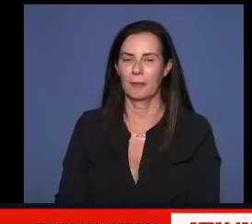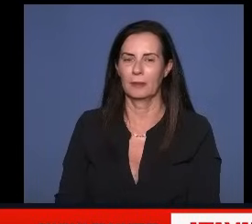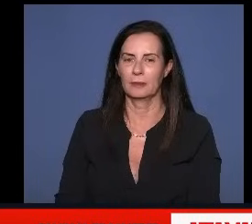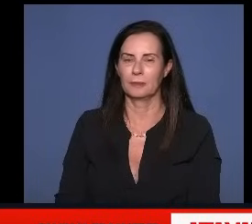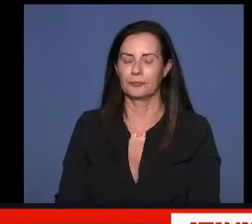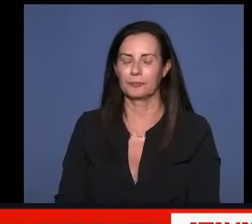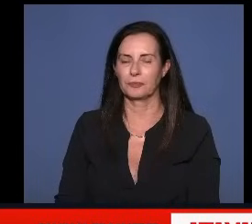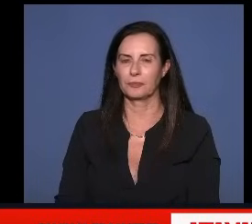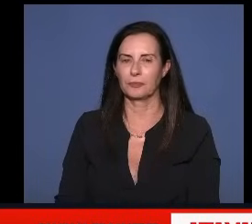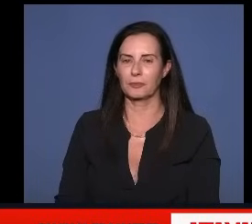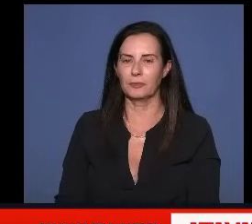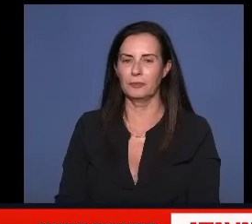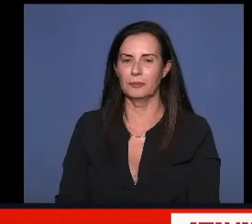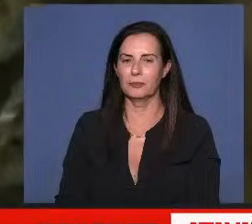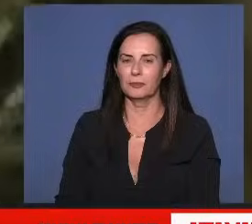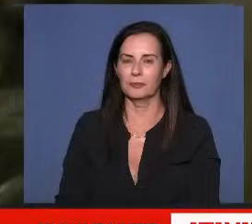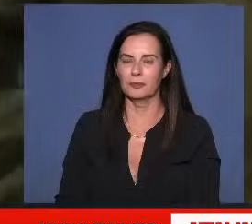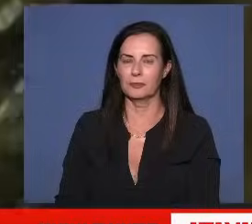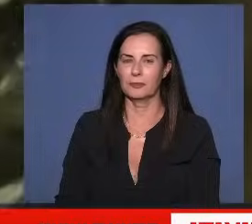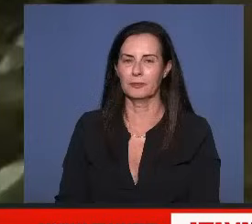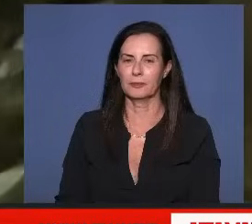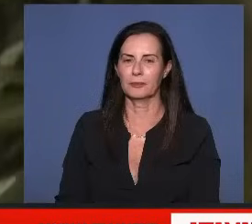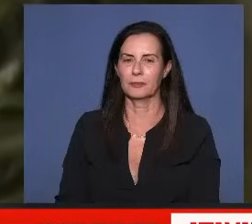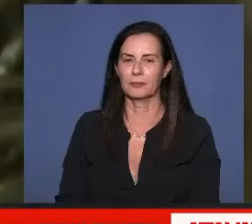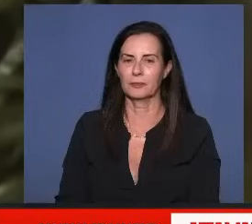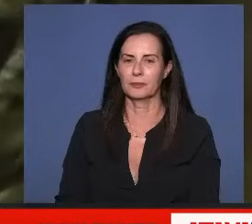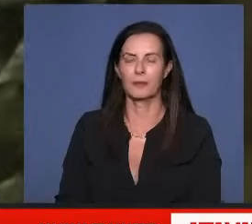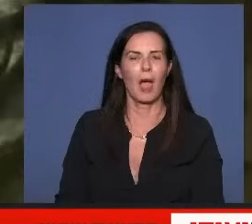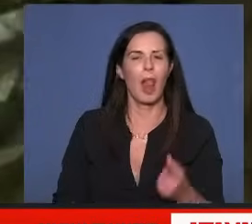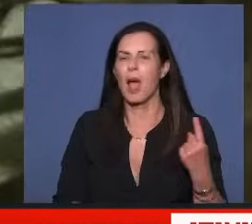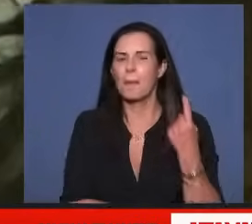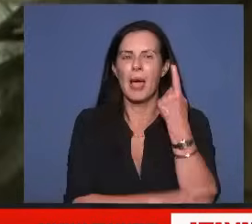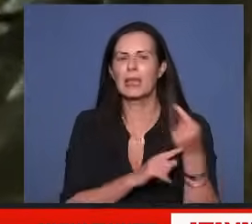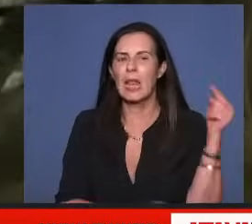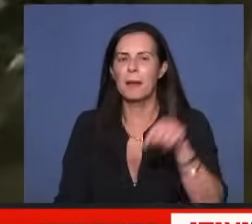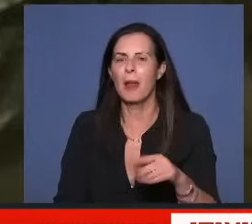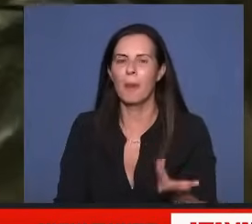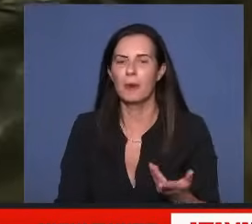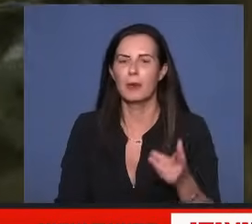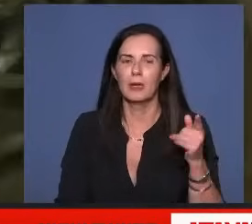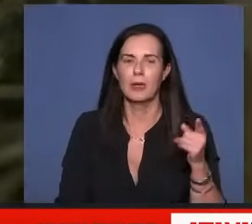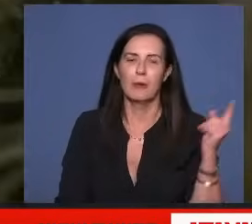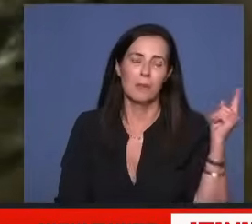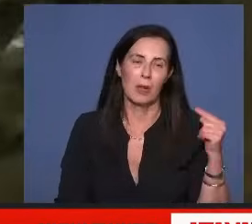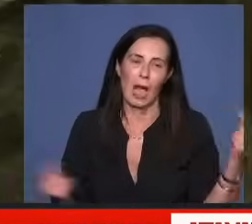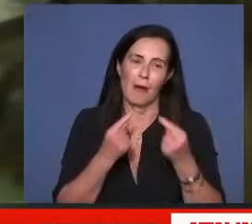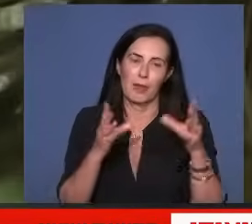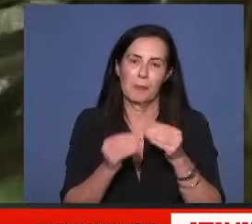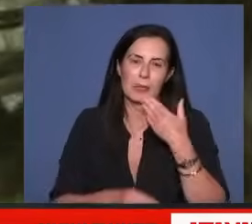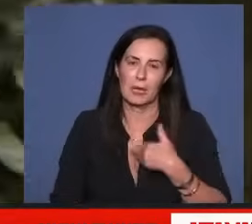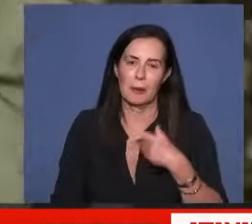למה הם זורקים לנו טילים? כי כי הם אוהבים